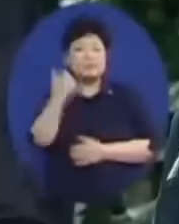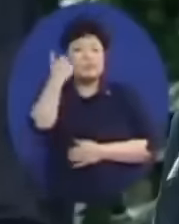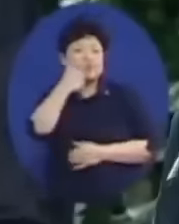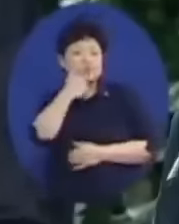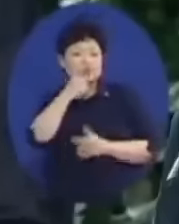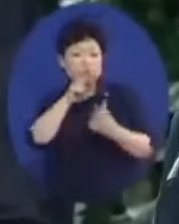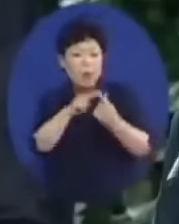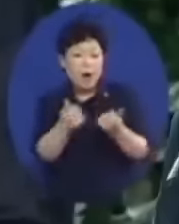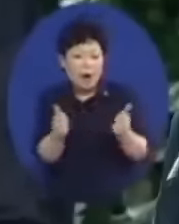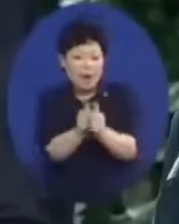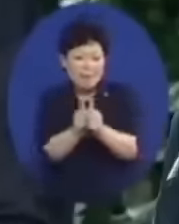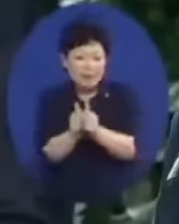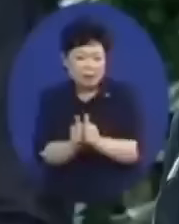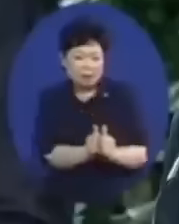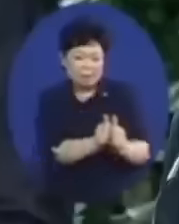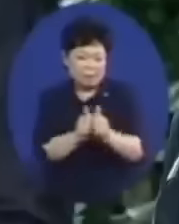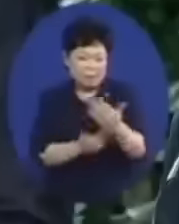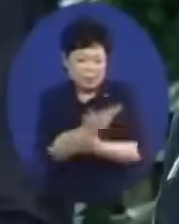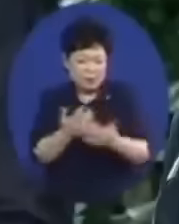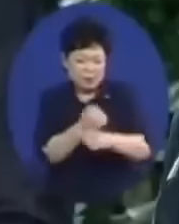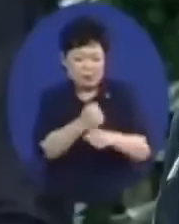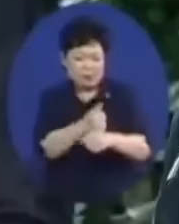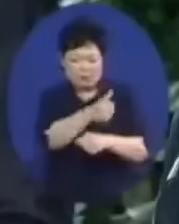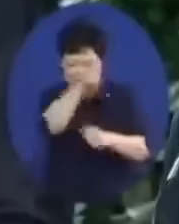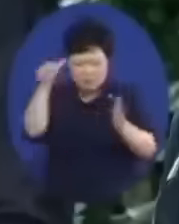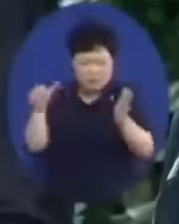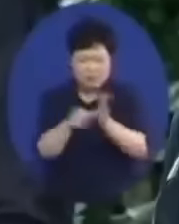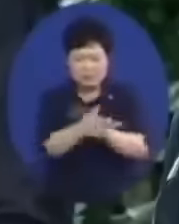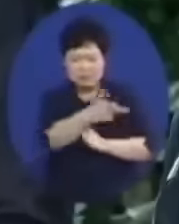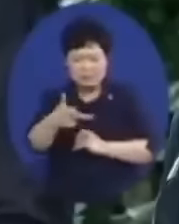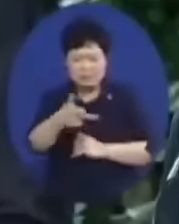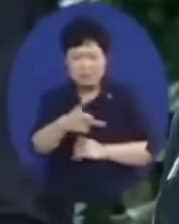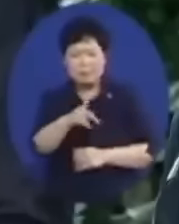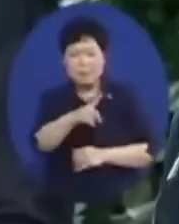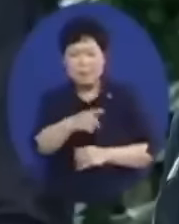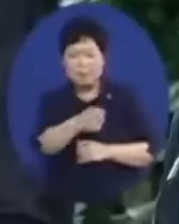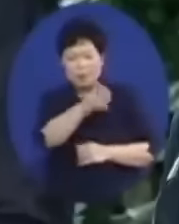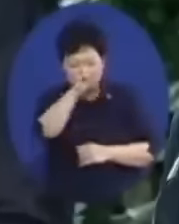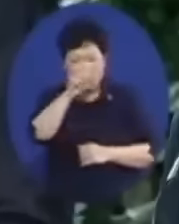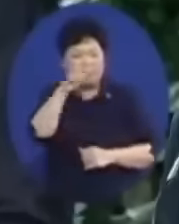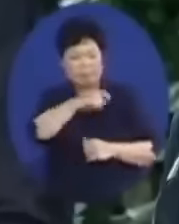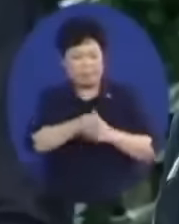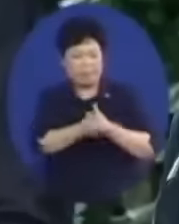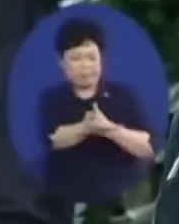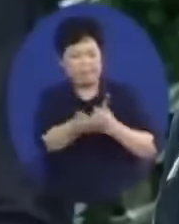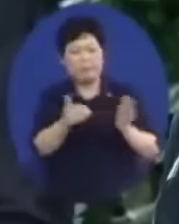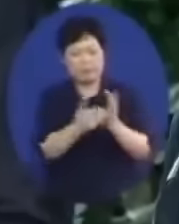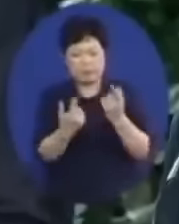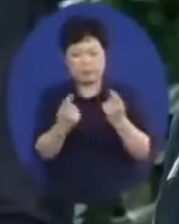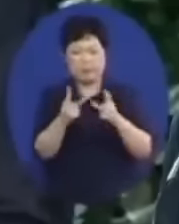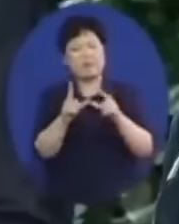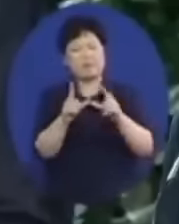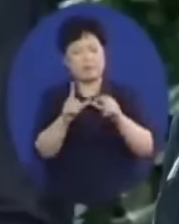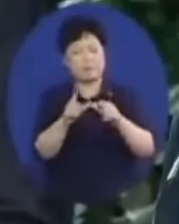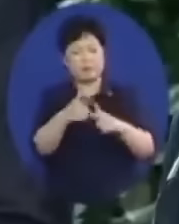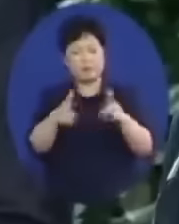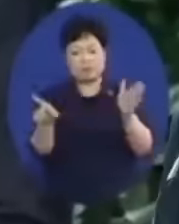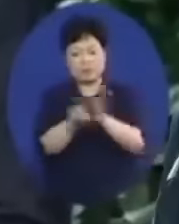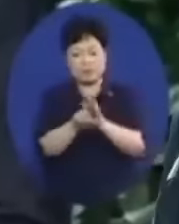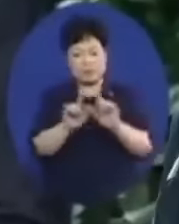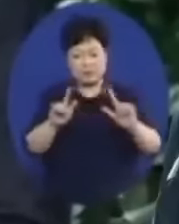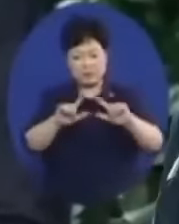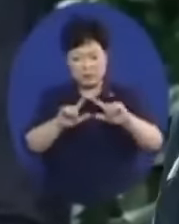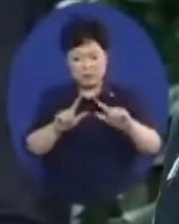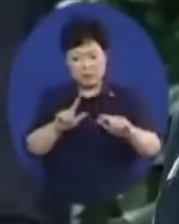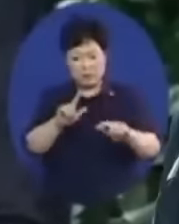누구와 같이 교제를 하는가가 그 인생에 큰 영향력을 미치는 것입니다. 대개 예수 안 믿던